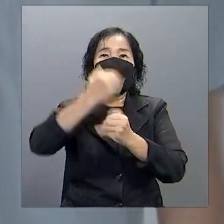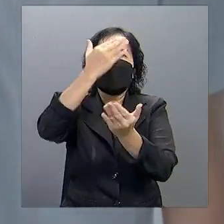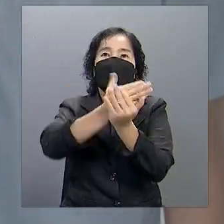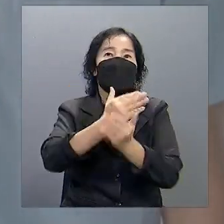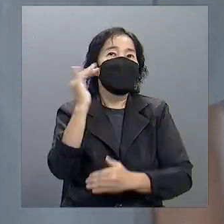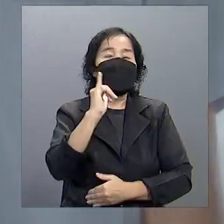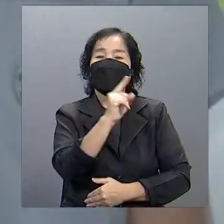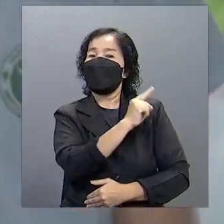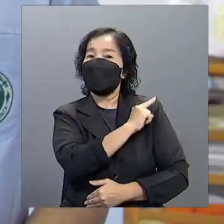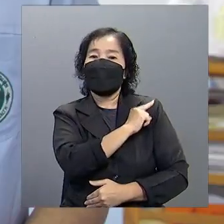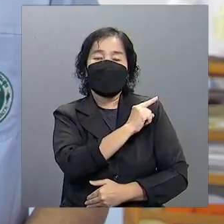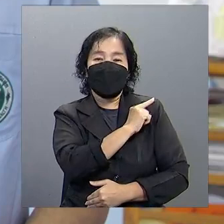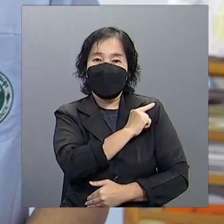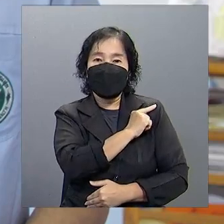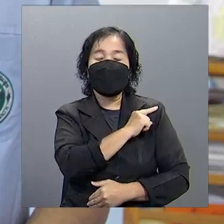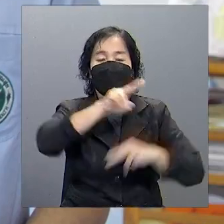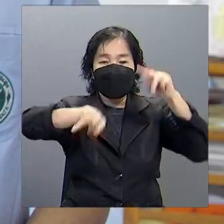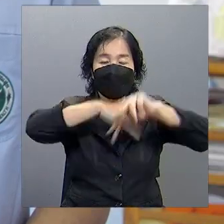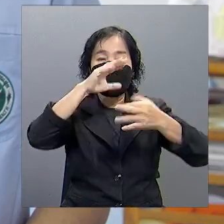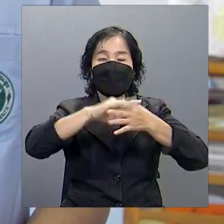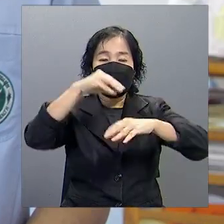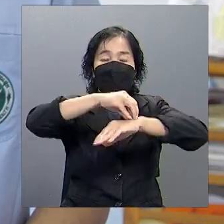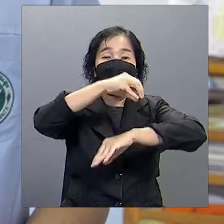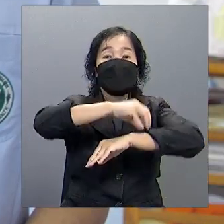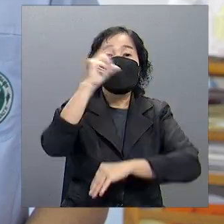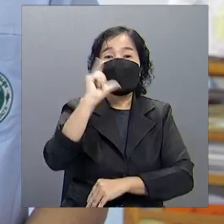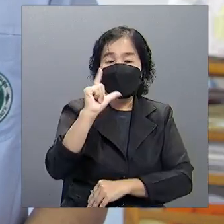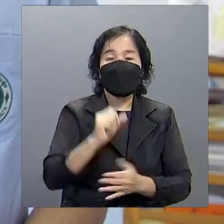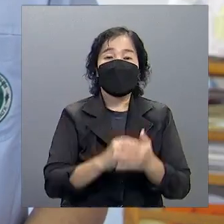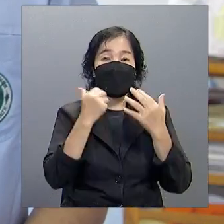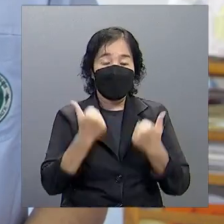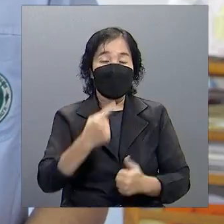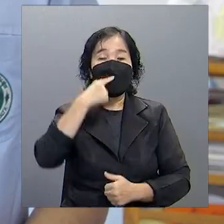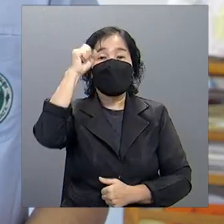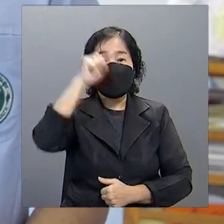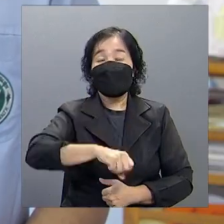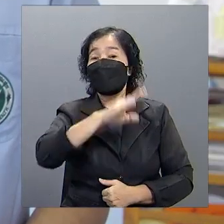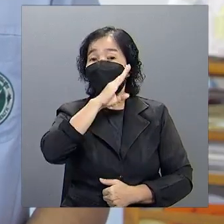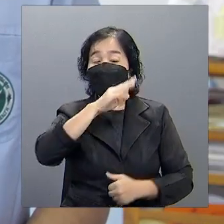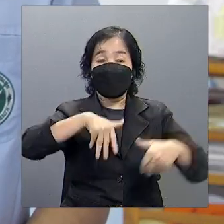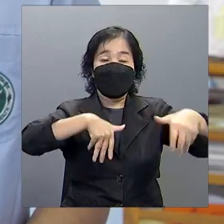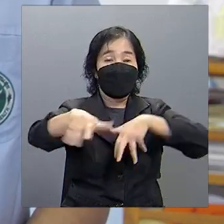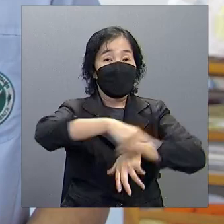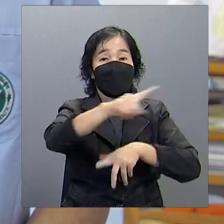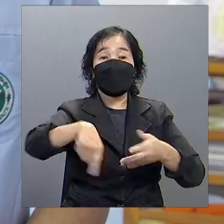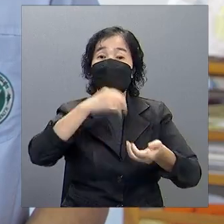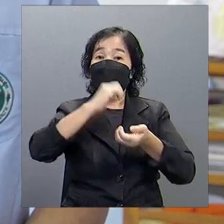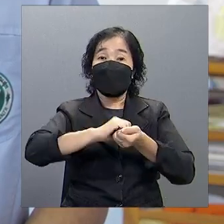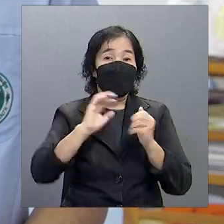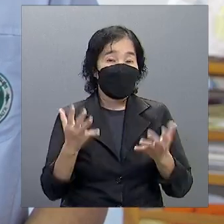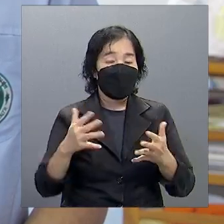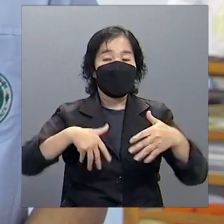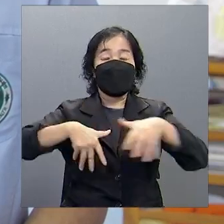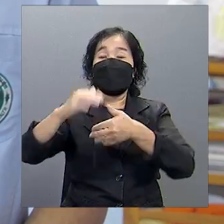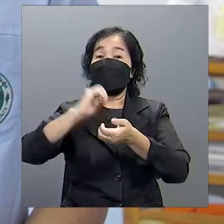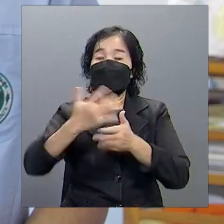คฝีดาษวานอนในพื้นที่โดยทั้งสองยอมรับว่าหากไม่ได้รับความร่วมมือจากภาคประชาชนหรือชาวบ้านในพื้นที่การทำง